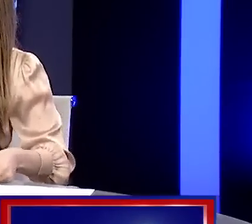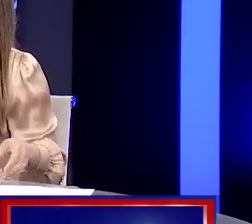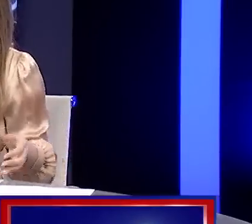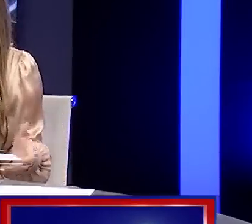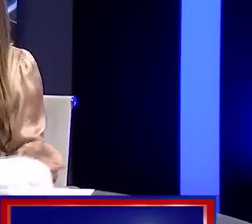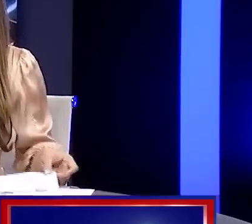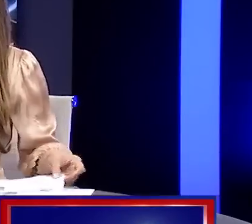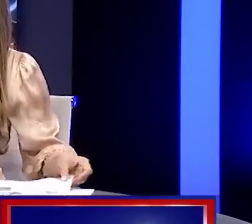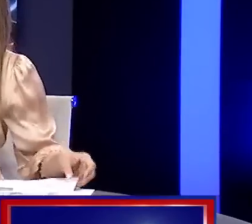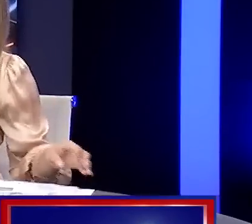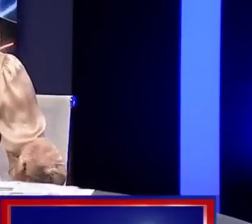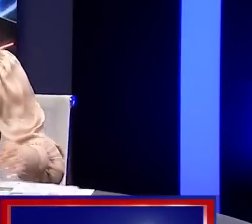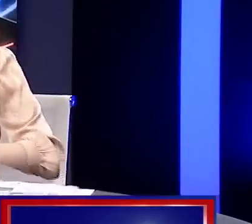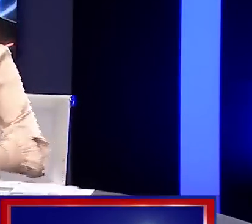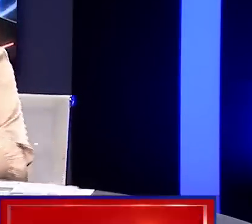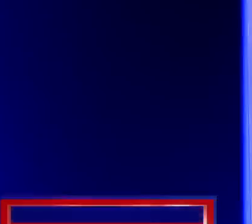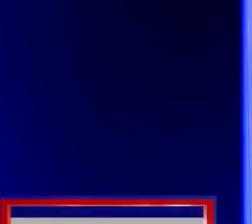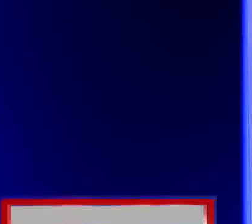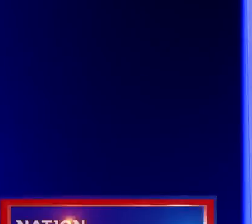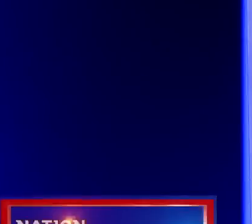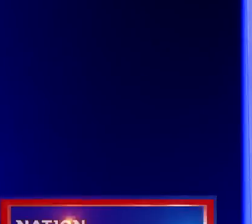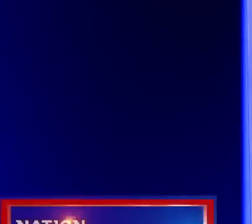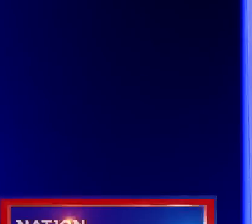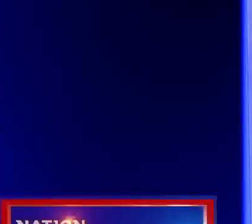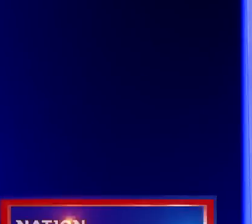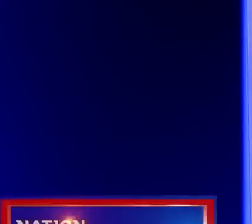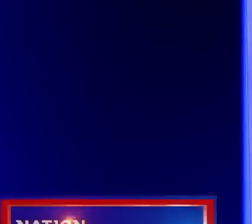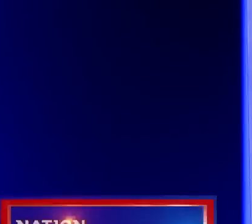ไทยสร้างชาติรวมไทยสร้างชาตินี่ตกลง